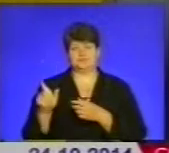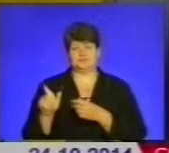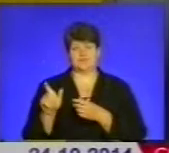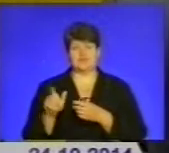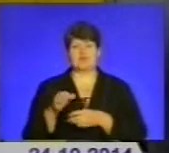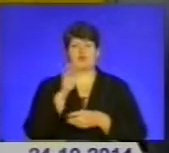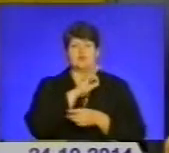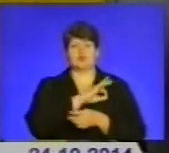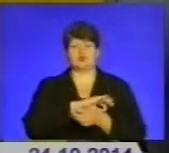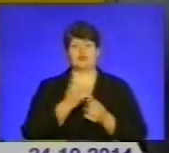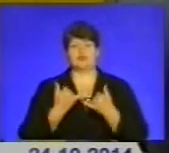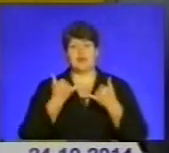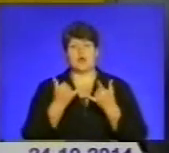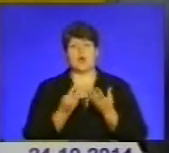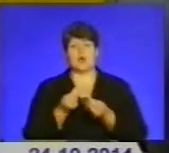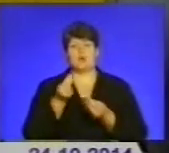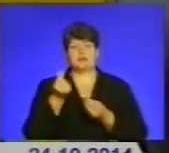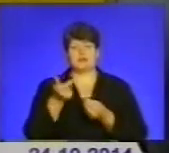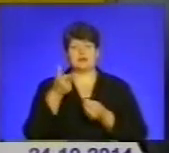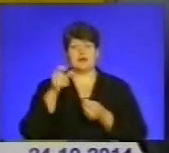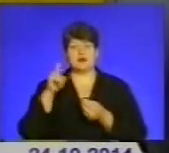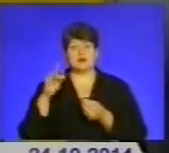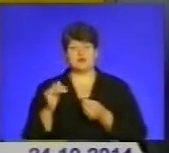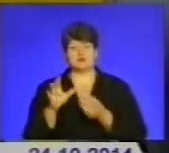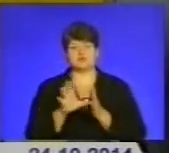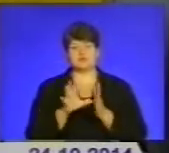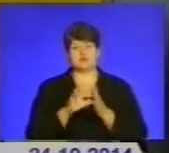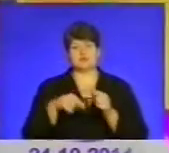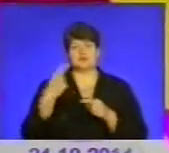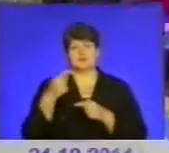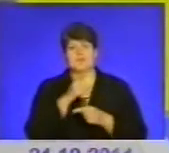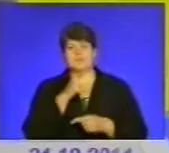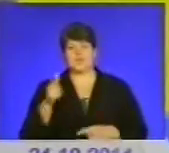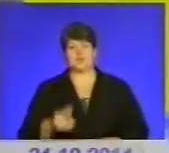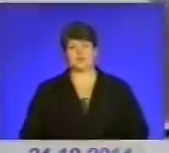використовуватись для оплати газу чи електроенергії в наступні періоди.